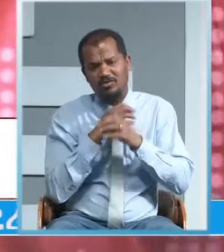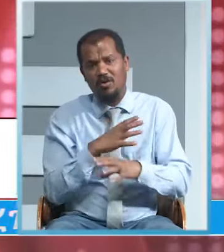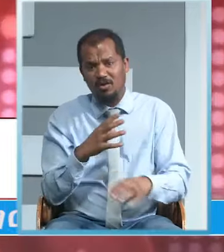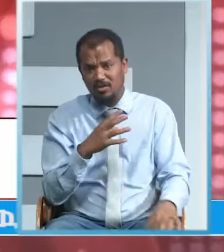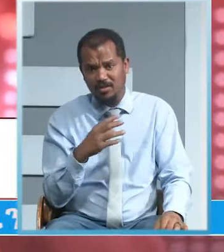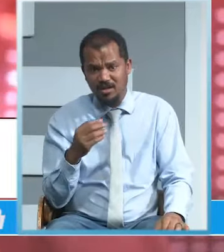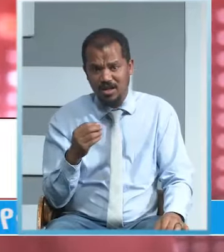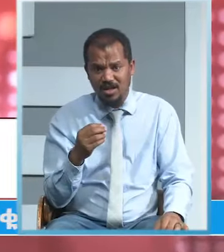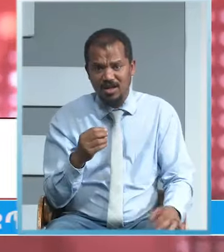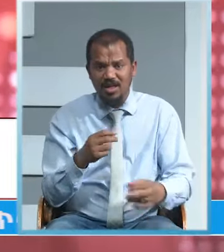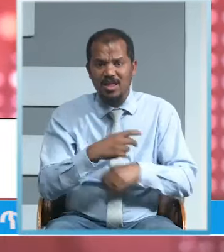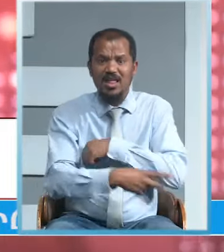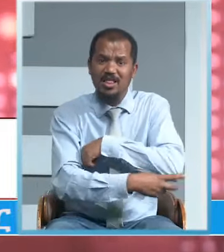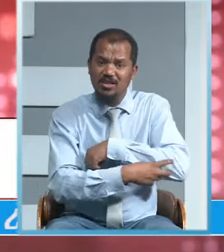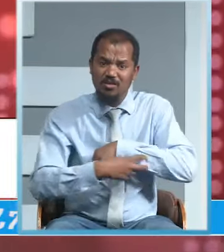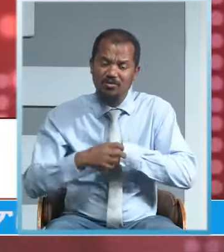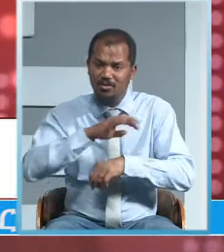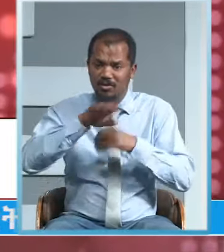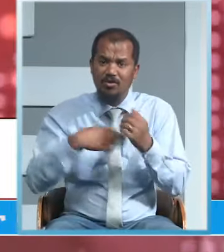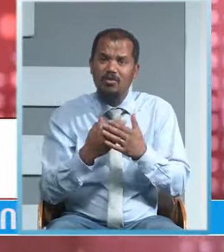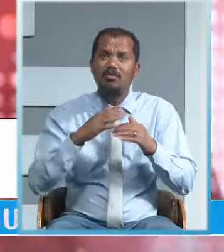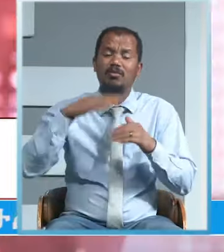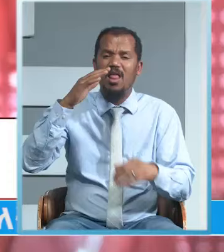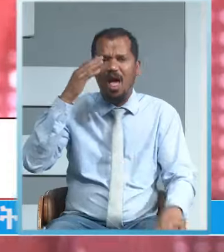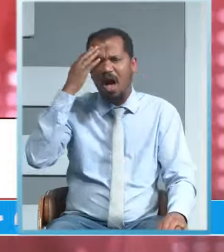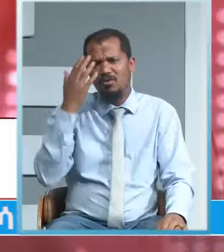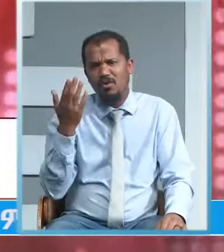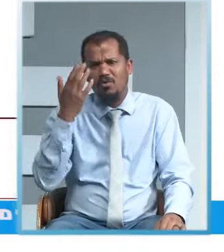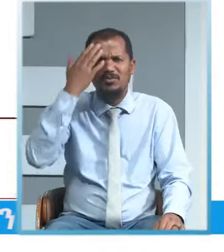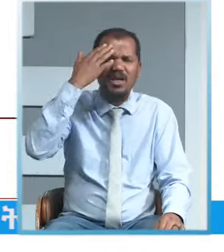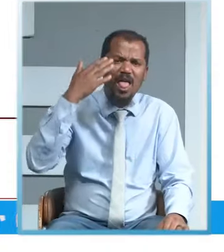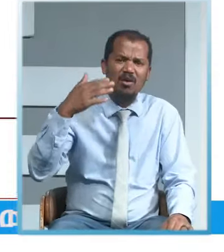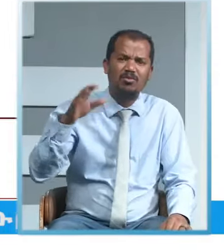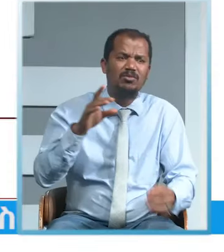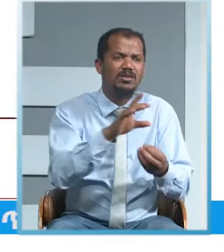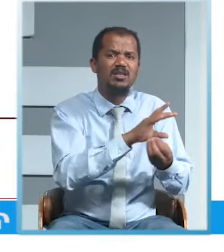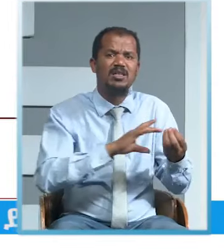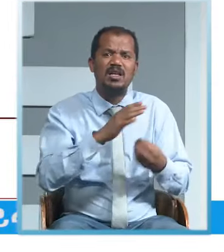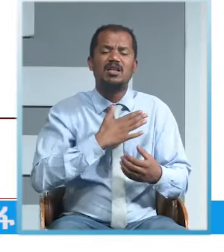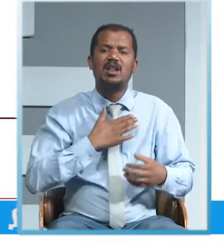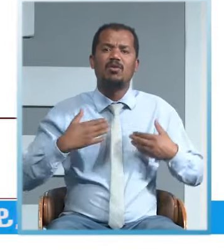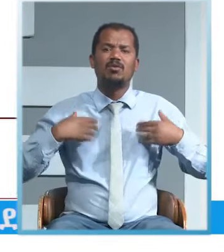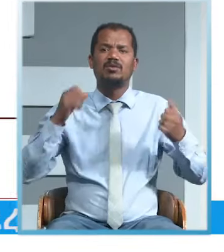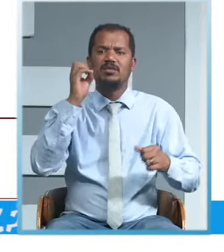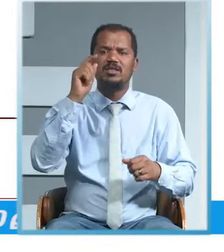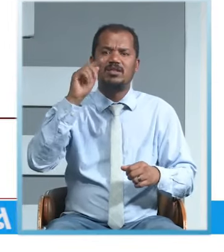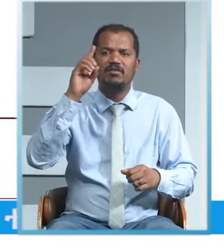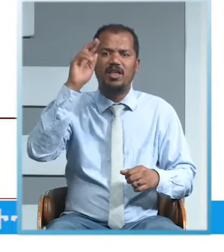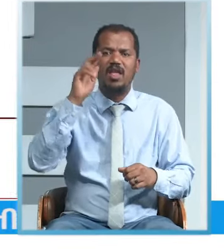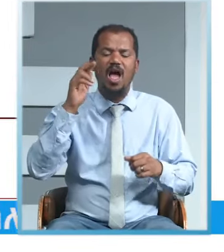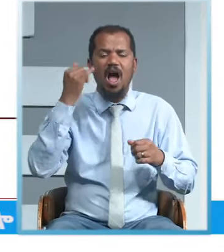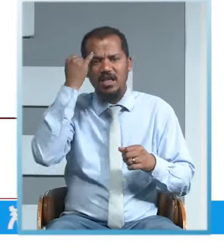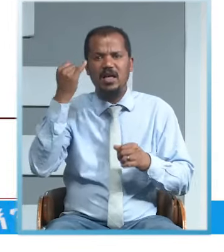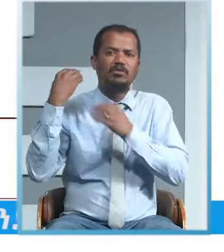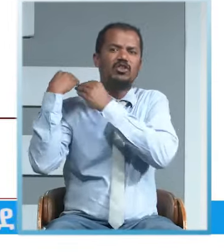የተስተጓጎለበትና የተዘረፉበት፣ ከሁሉ በላይ አውቀውም ይሁን ሳያውቁ የክልላችን ወጣቶች የጽንፈኞች ሀሳብ ተሸካሚ